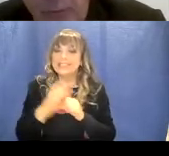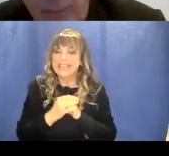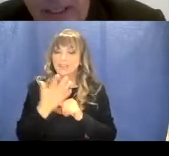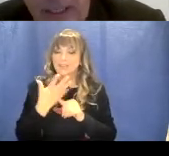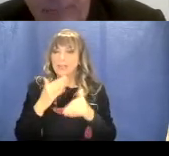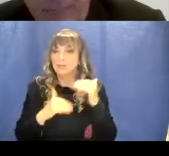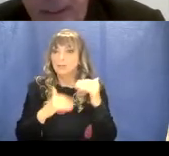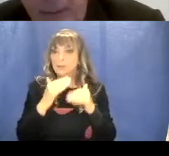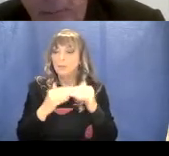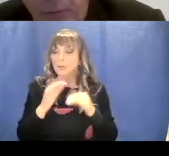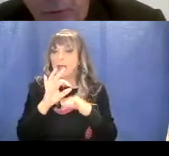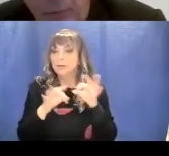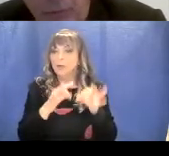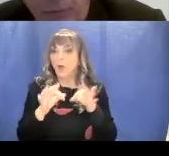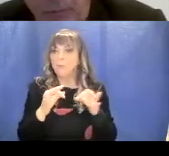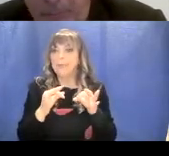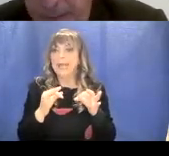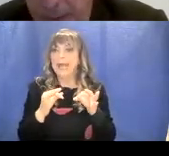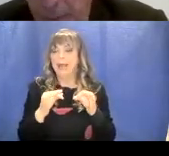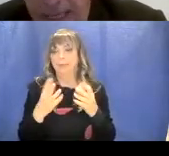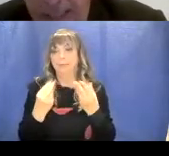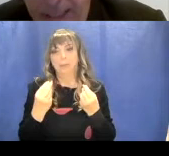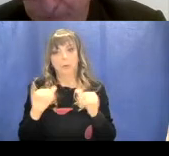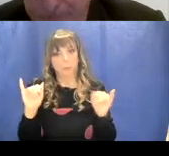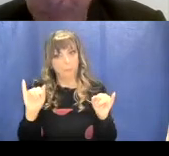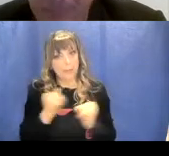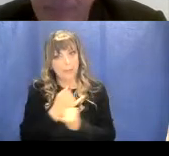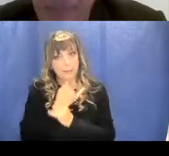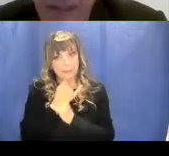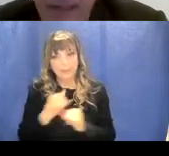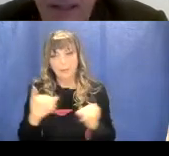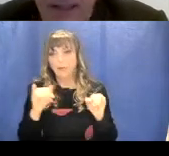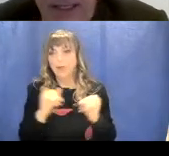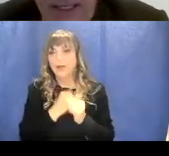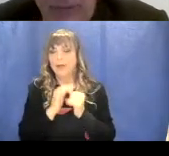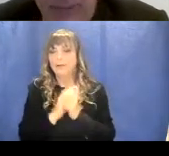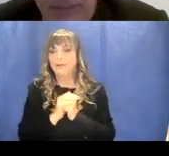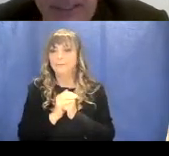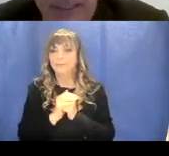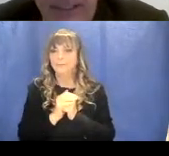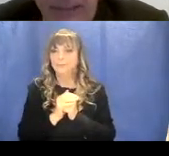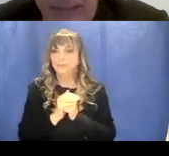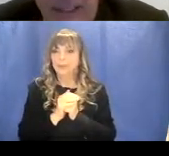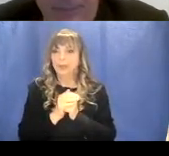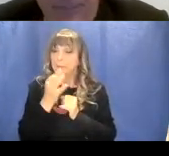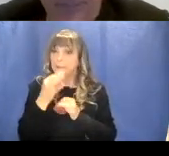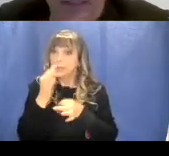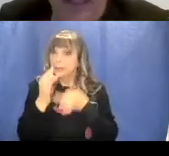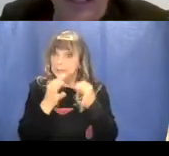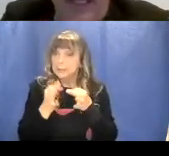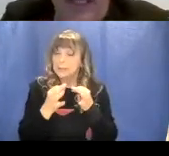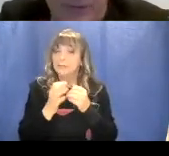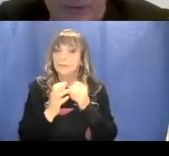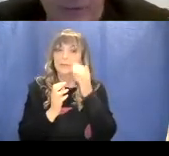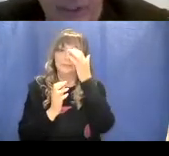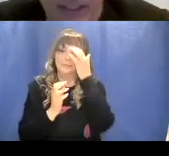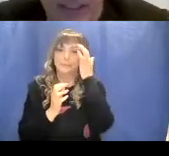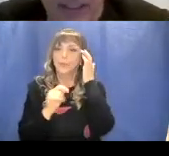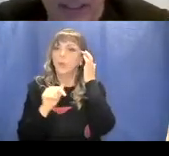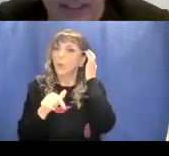atomica molto molto particolare e allora per descriverla adesso